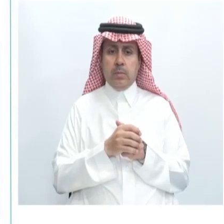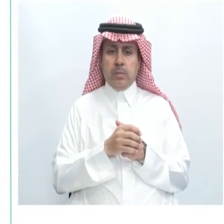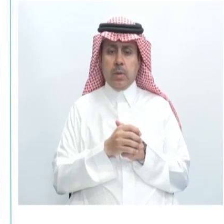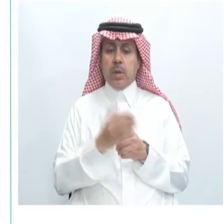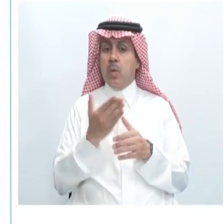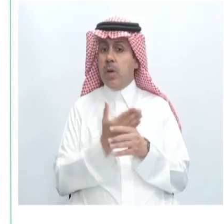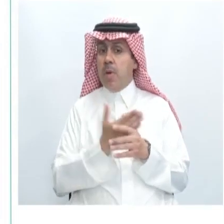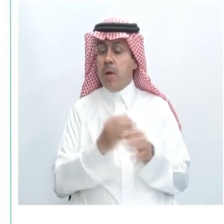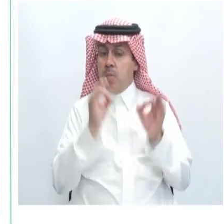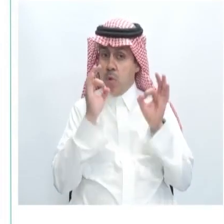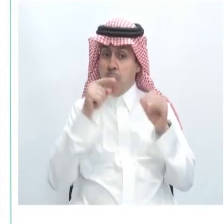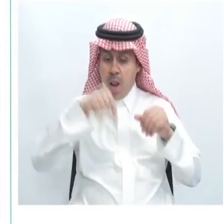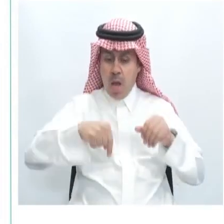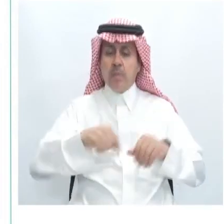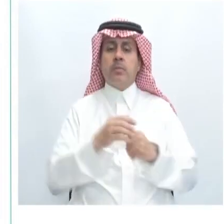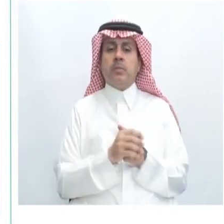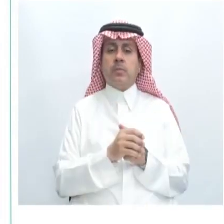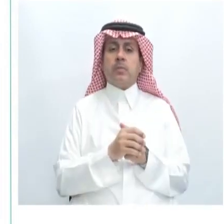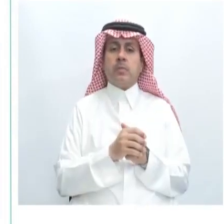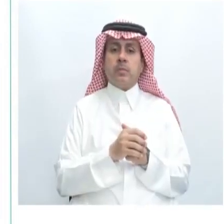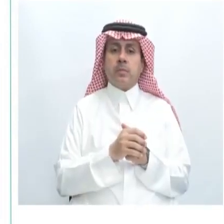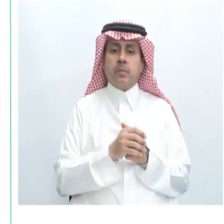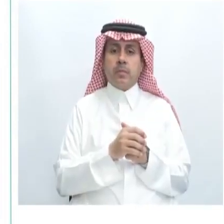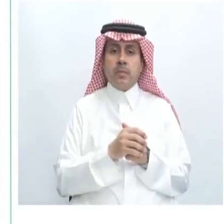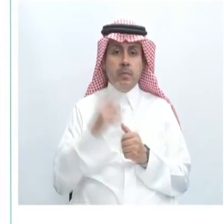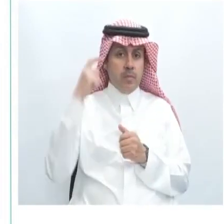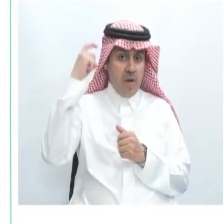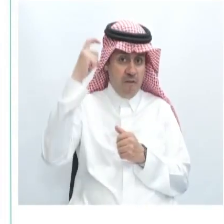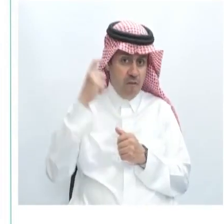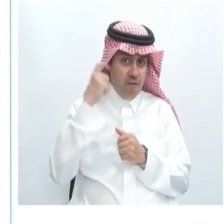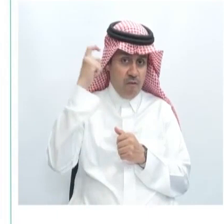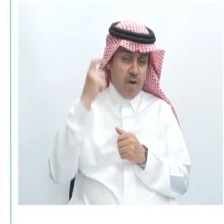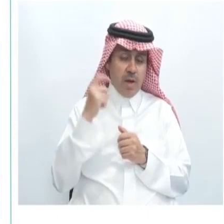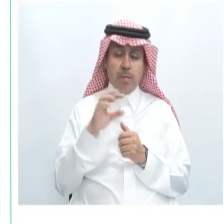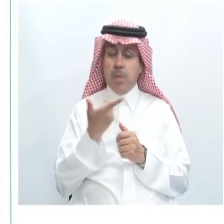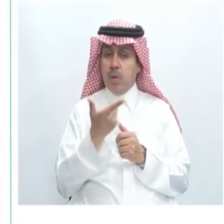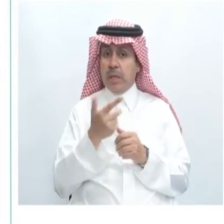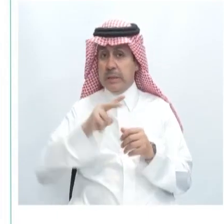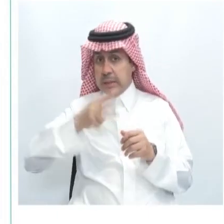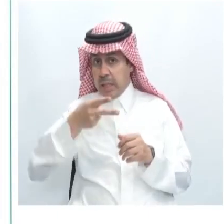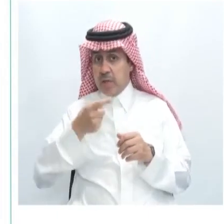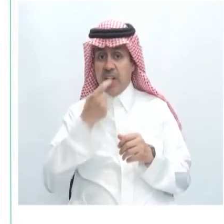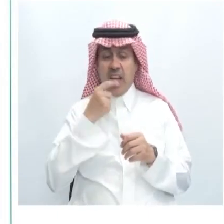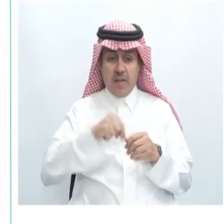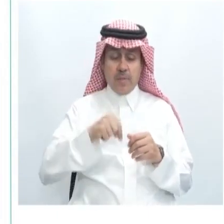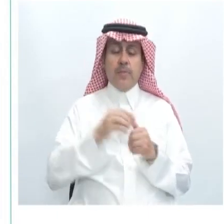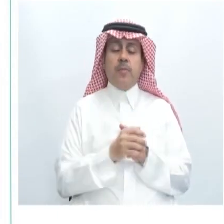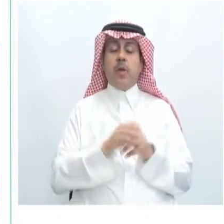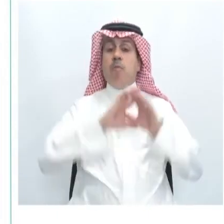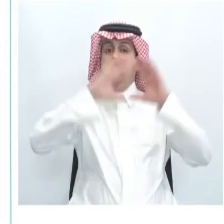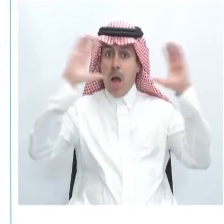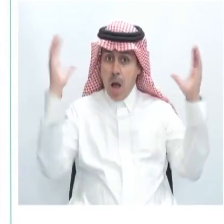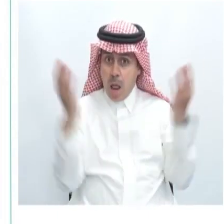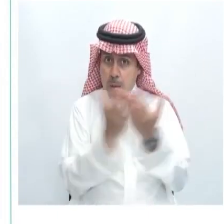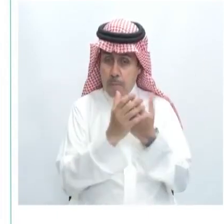ولماذا هو مهم حاليا فكر ما الذي تغير في العام في العالم ككل